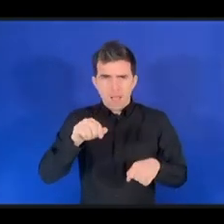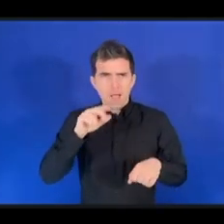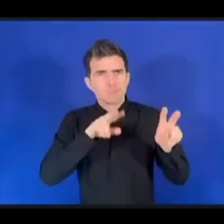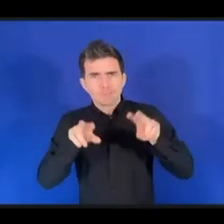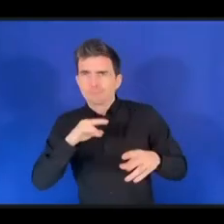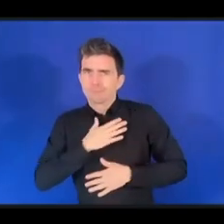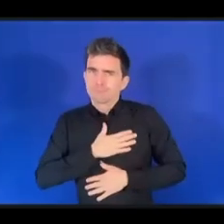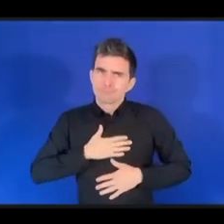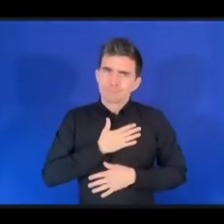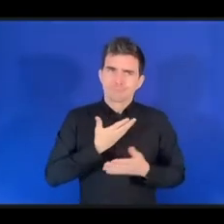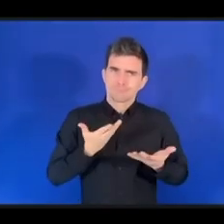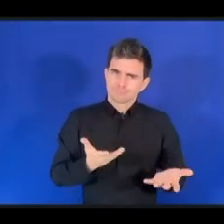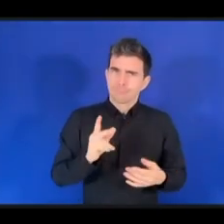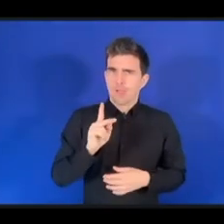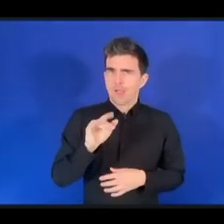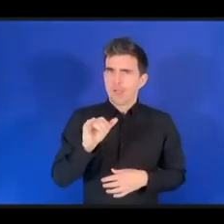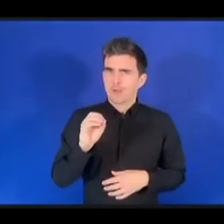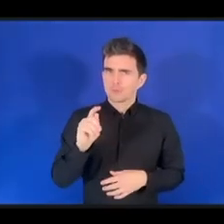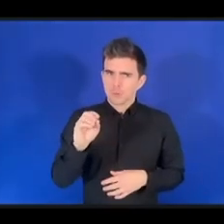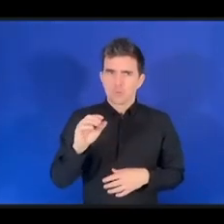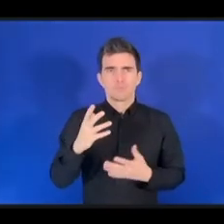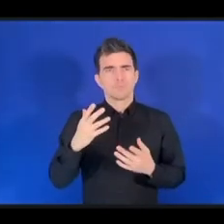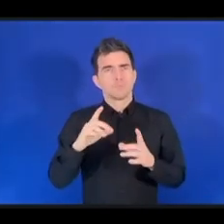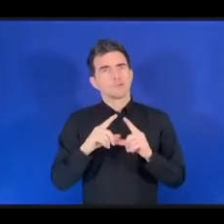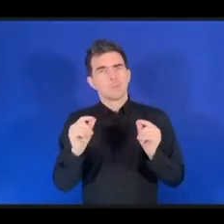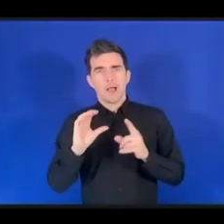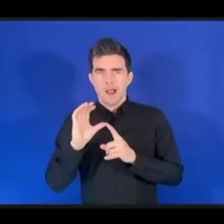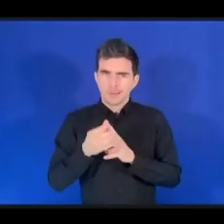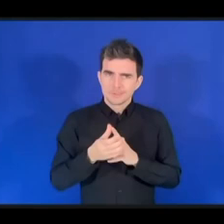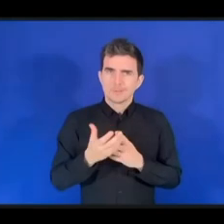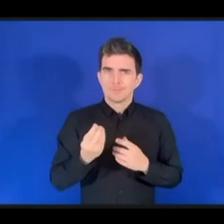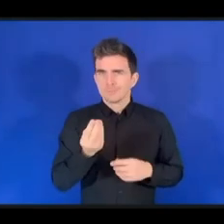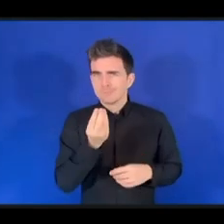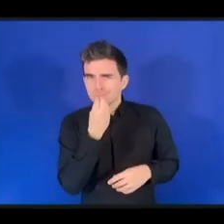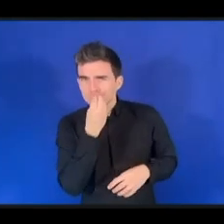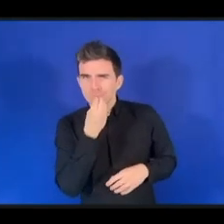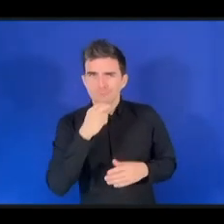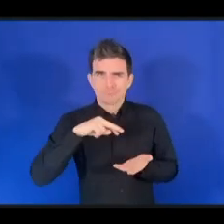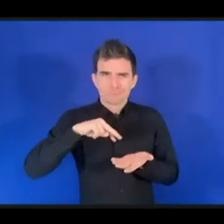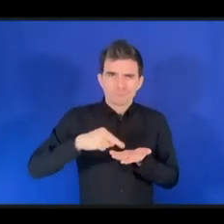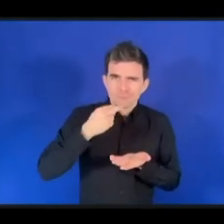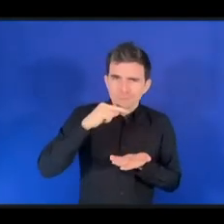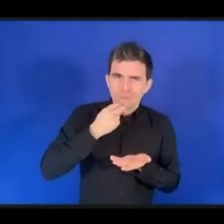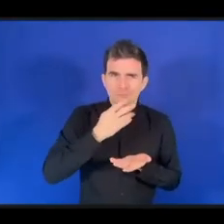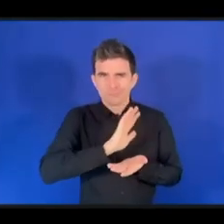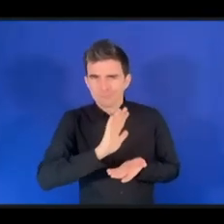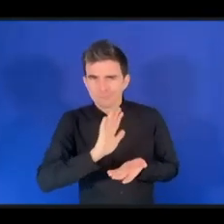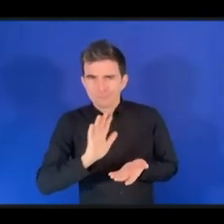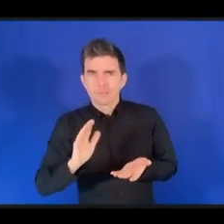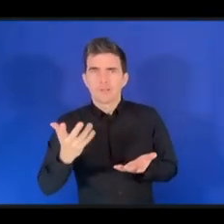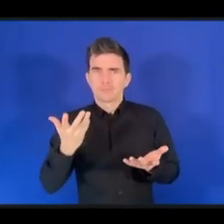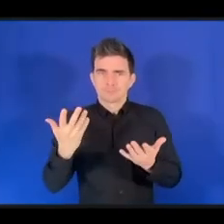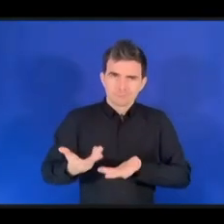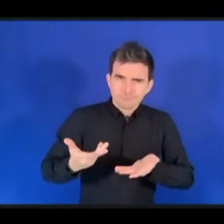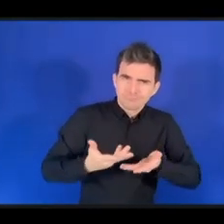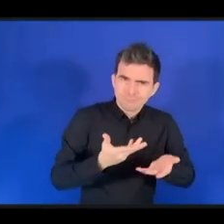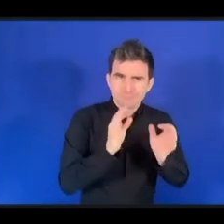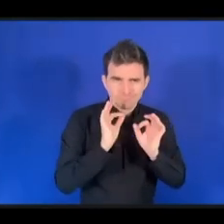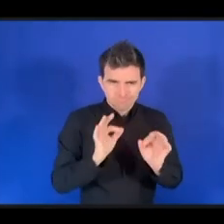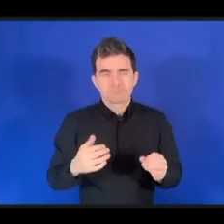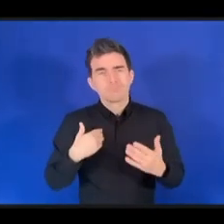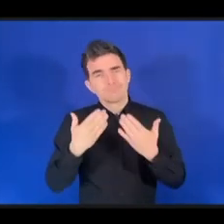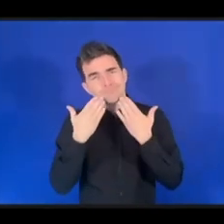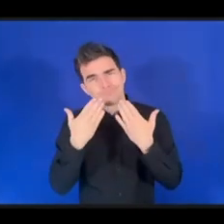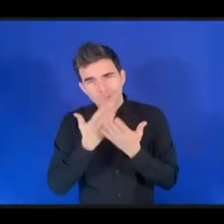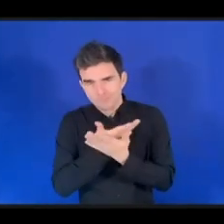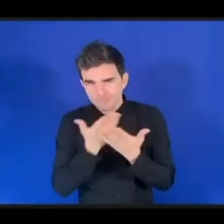l'hospitalité japonaise merci beaucoup pour votre travail réalisé d'arrachepied au cours de ces derniers jours et sur